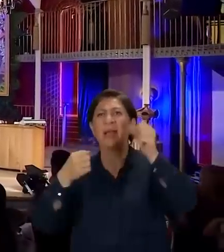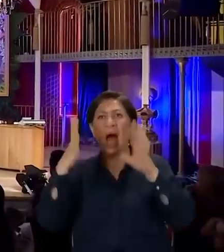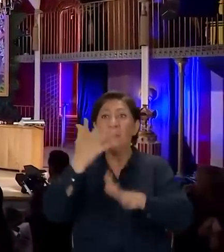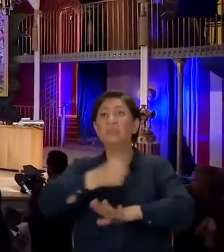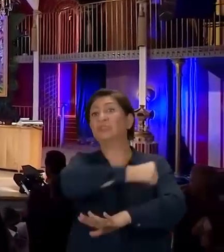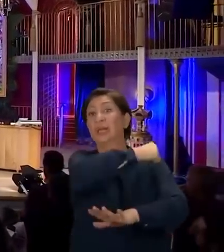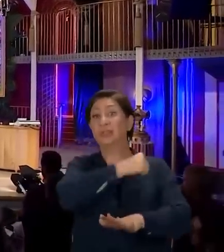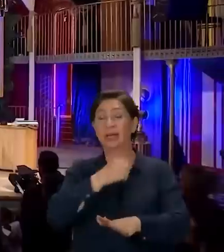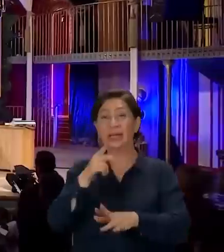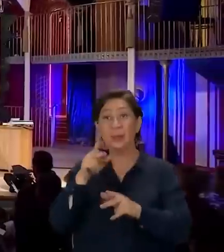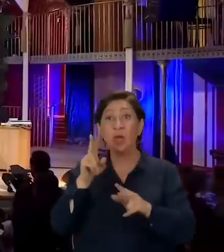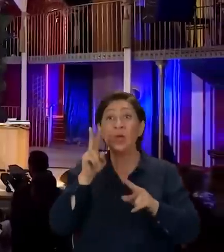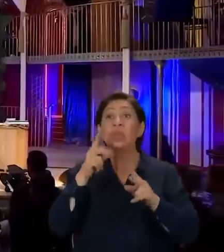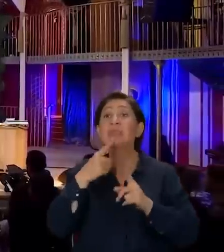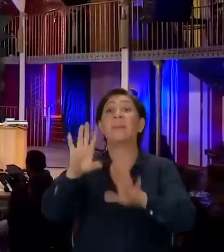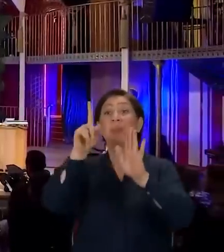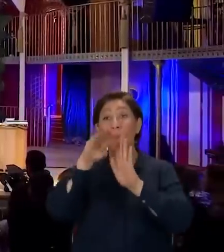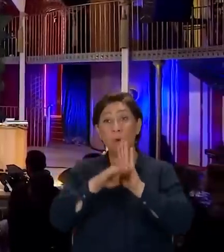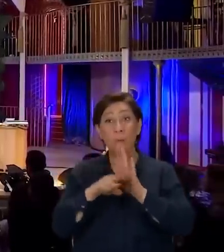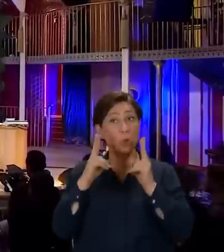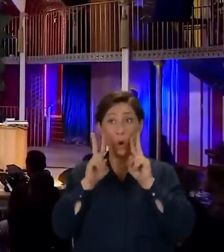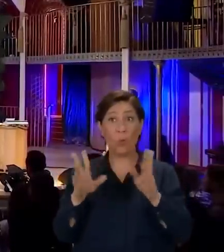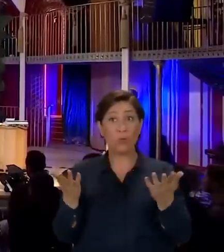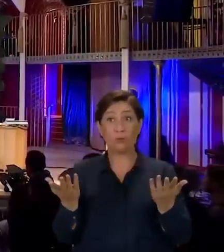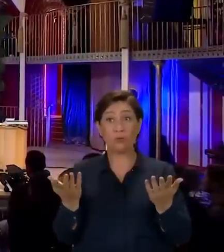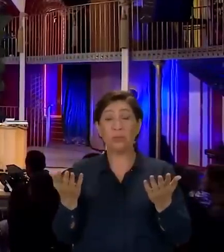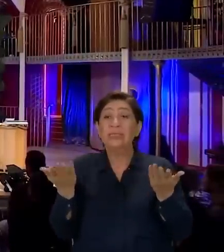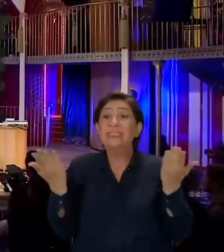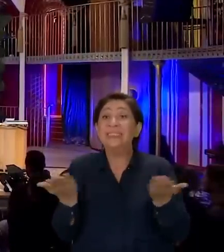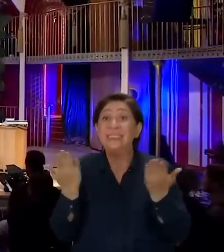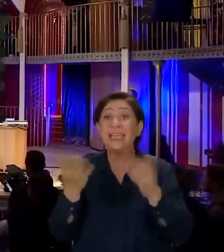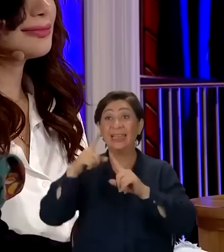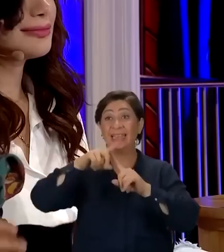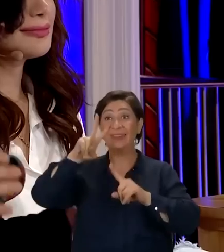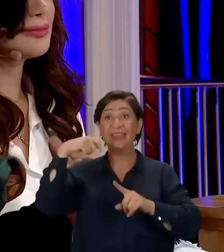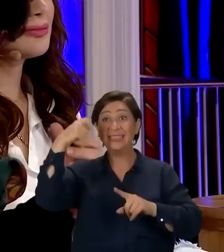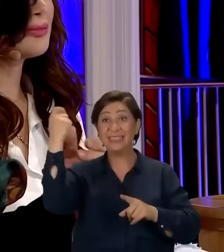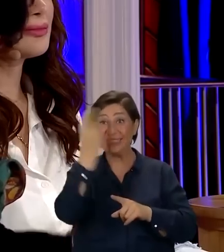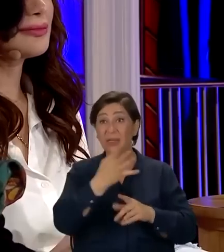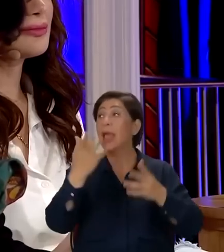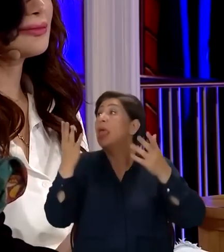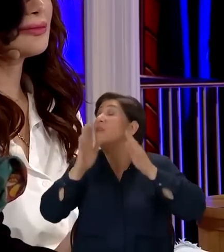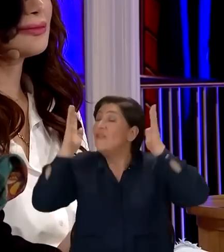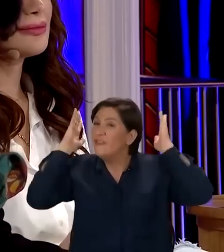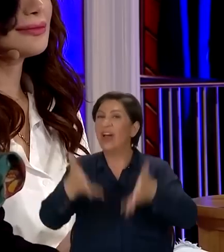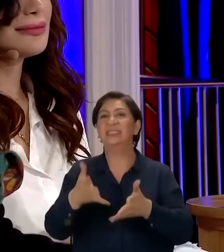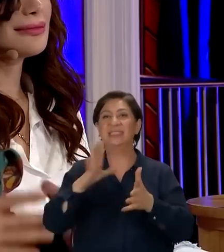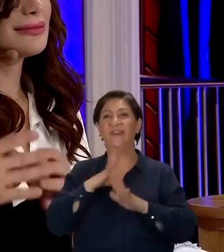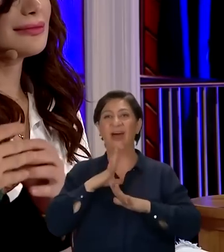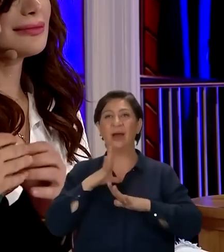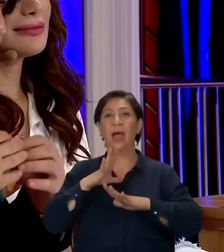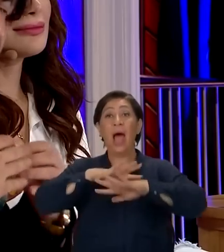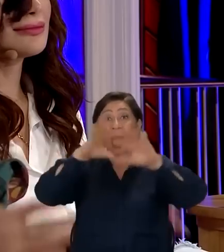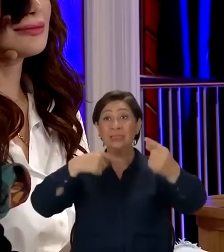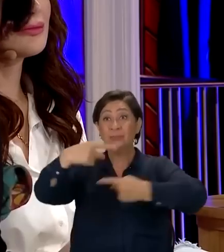birazdan çakacak bir tane demediğimiz bir program görmüyoruz. Zaten televizyon dizilerinde yeteri kadar var.